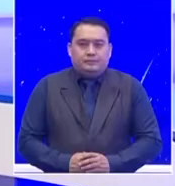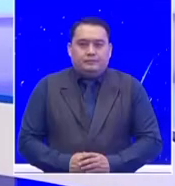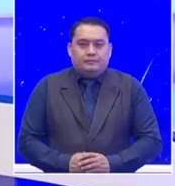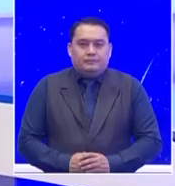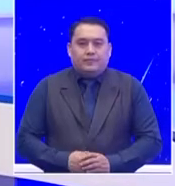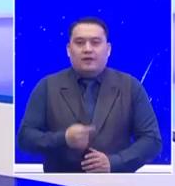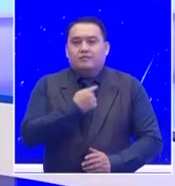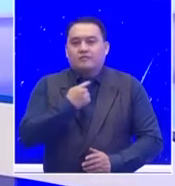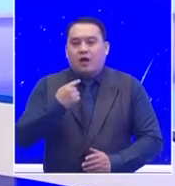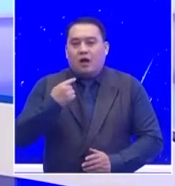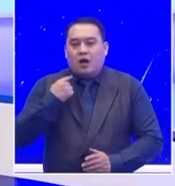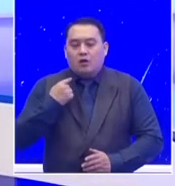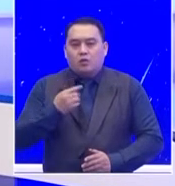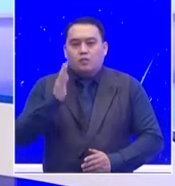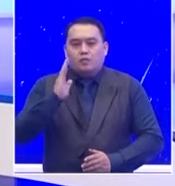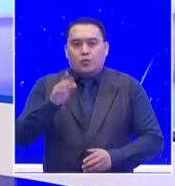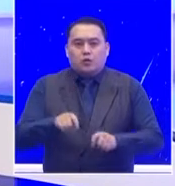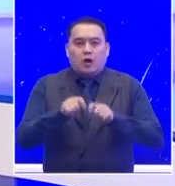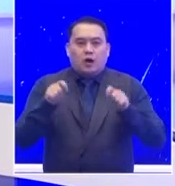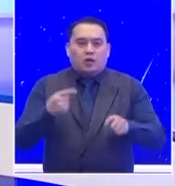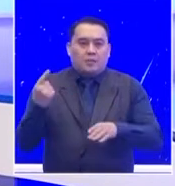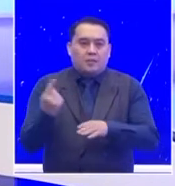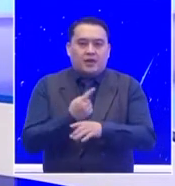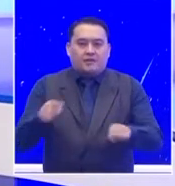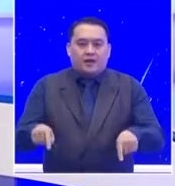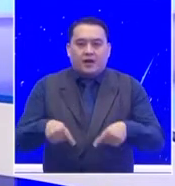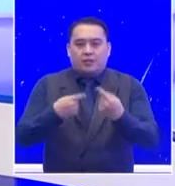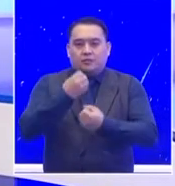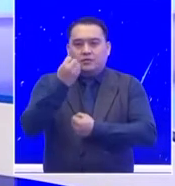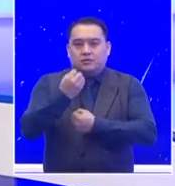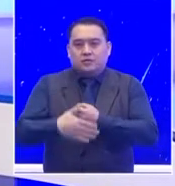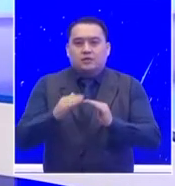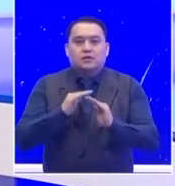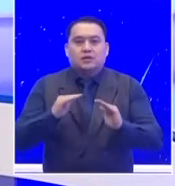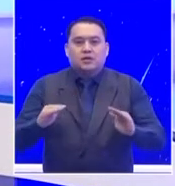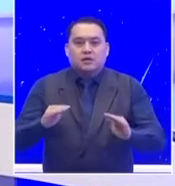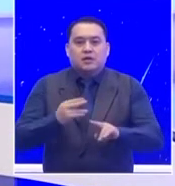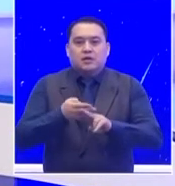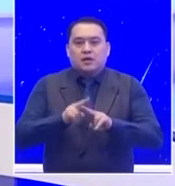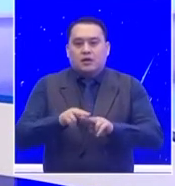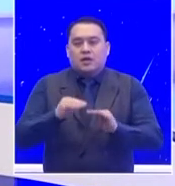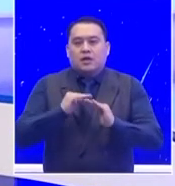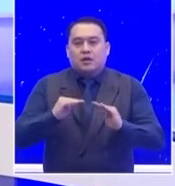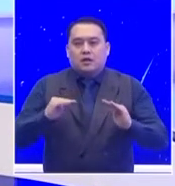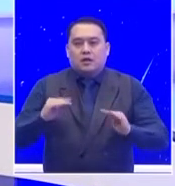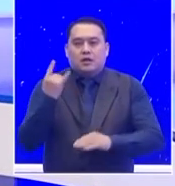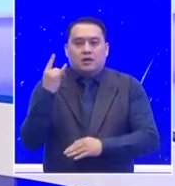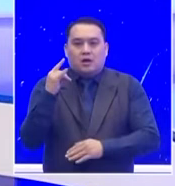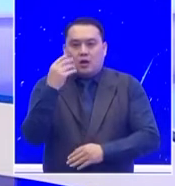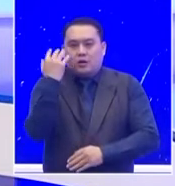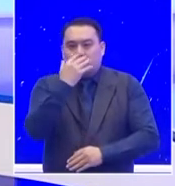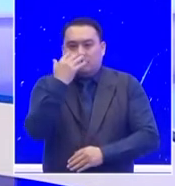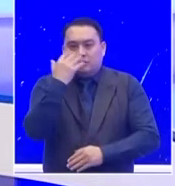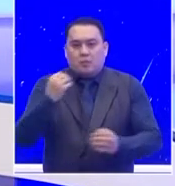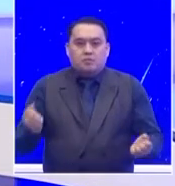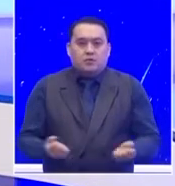В Талдыкургане в скором времени будет открыт первый реабилитационный центр для детей с нарушениями зрения. Идею этого проекта